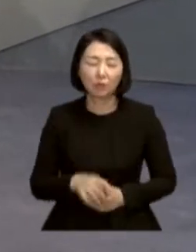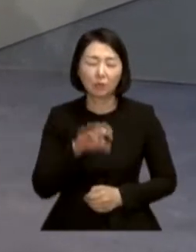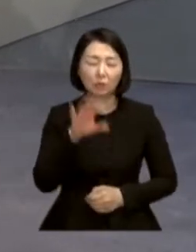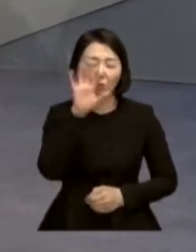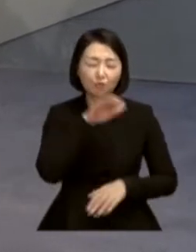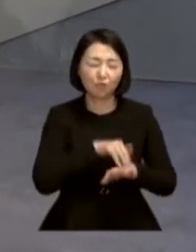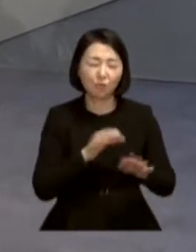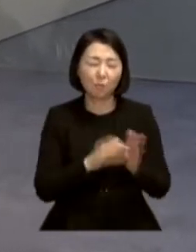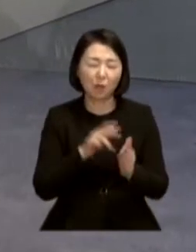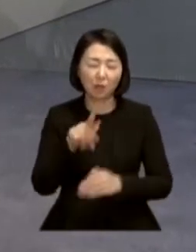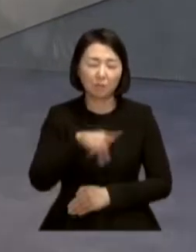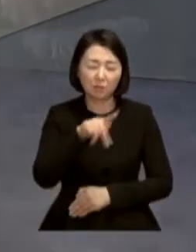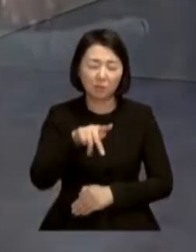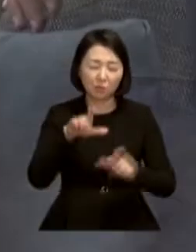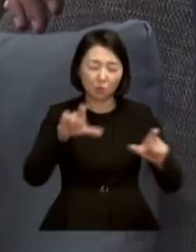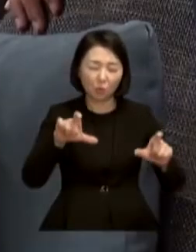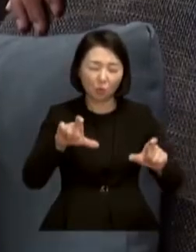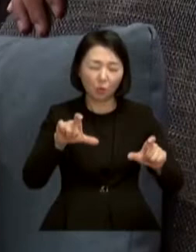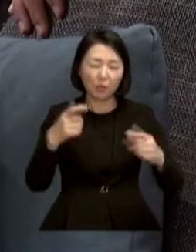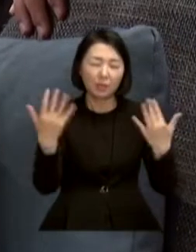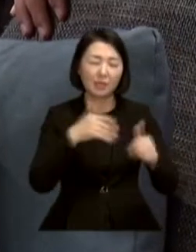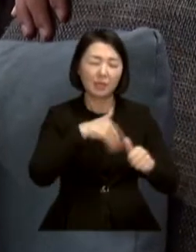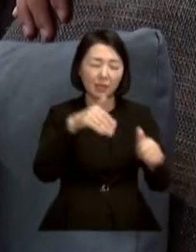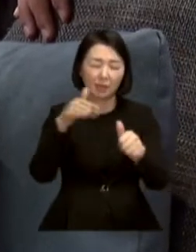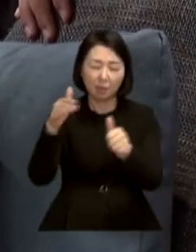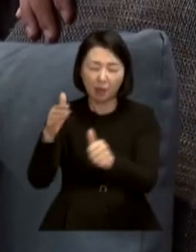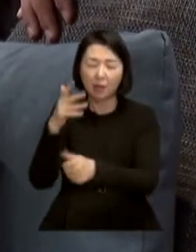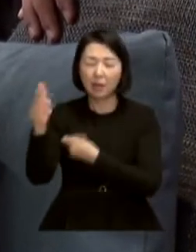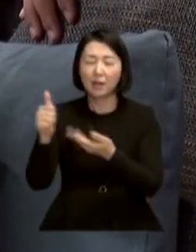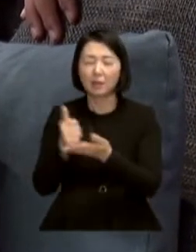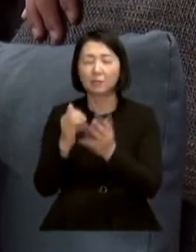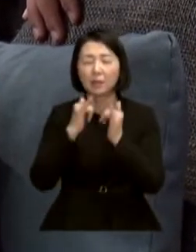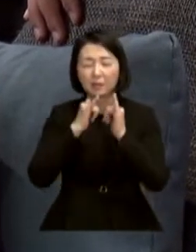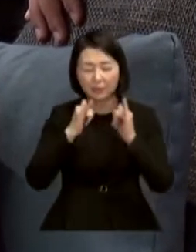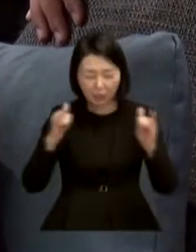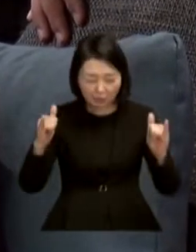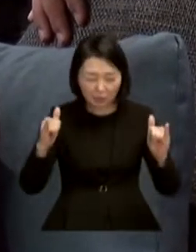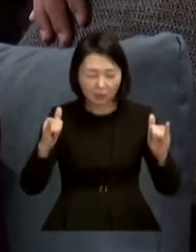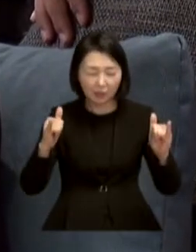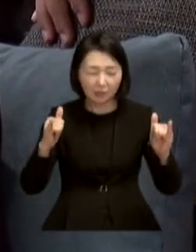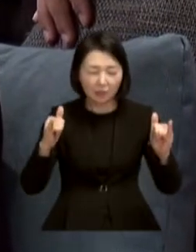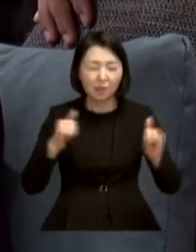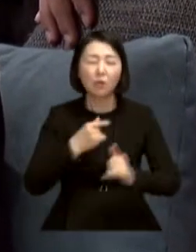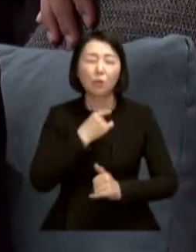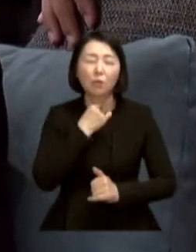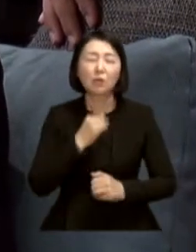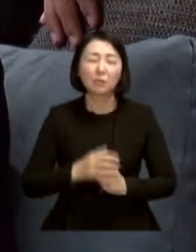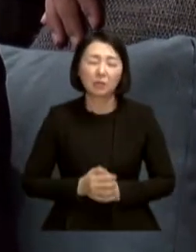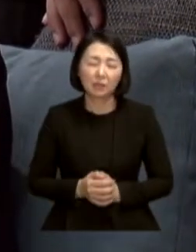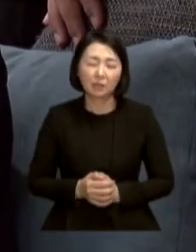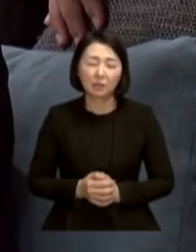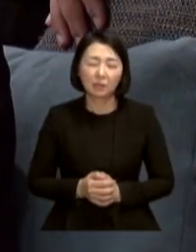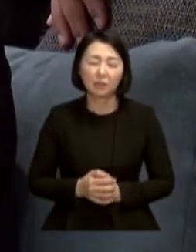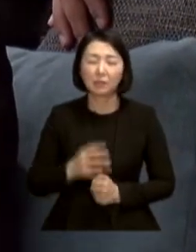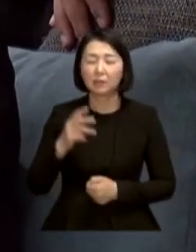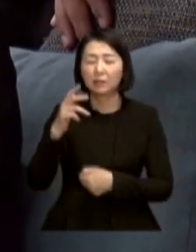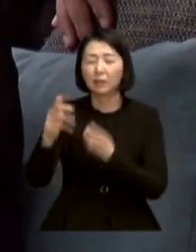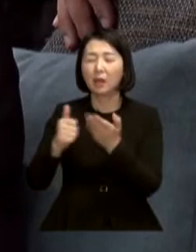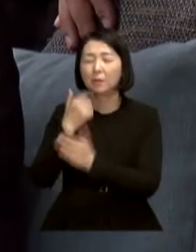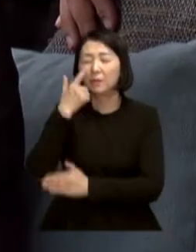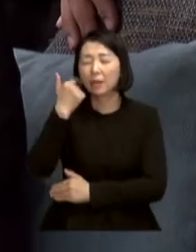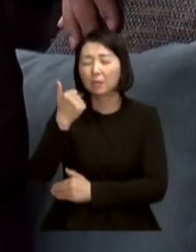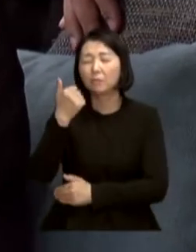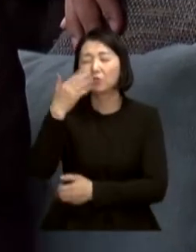사역을 나갈 하나님의 사람들을 바라보며 간절히 간구하오니 아버지 하나님, 주께서 주의 뜻 가운데 이루어 주시옵소서.